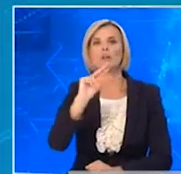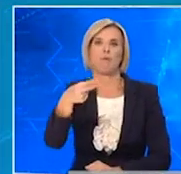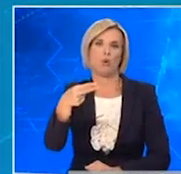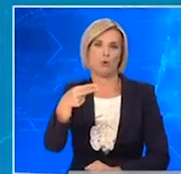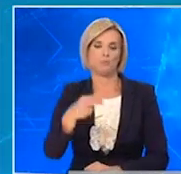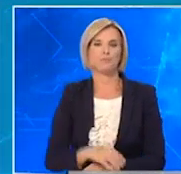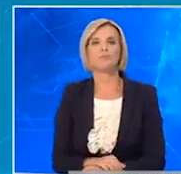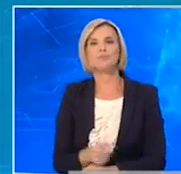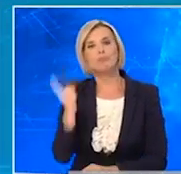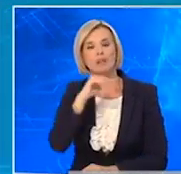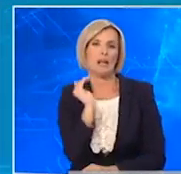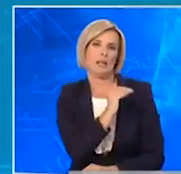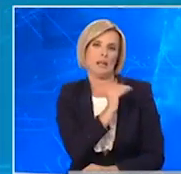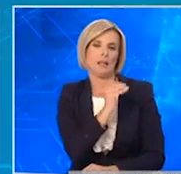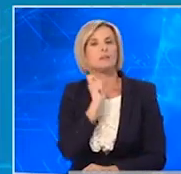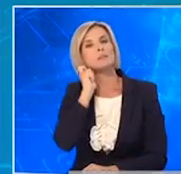την Αυτεμπορική.